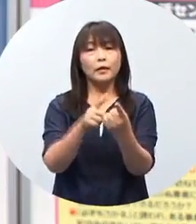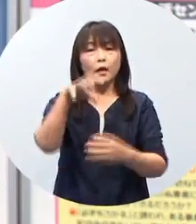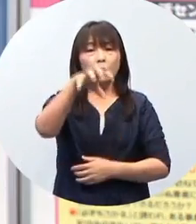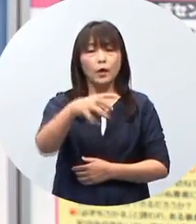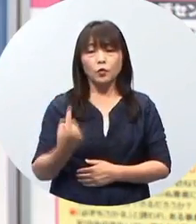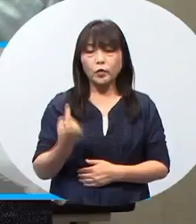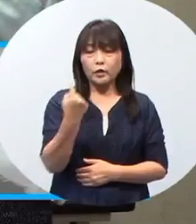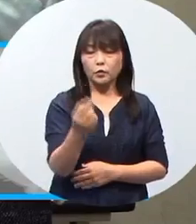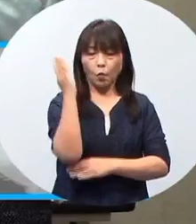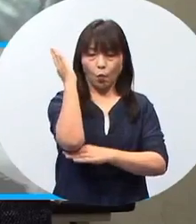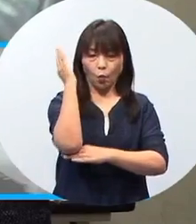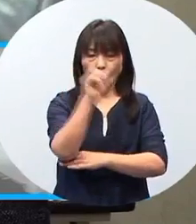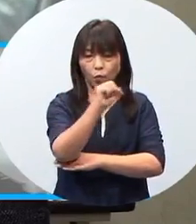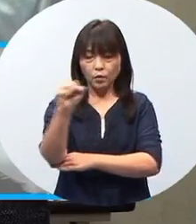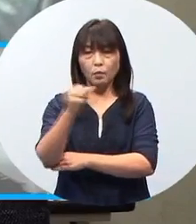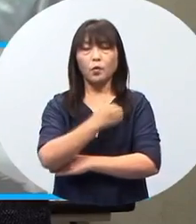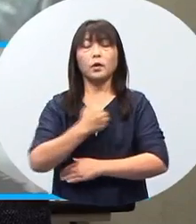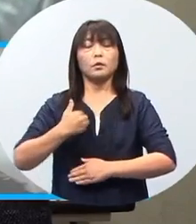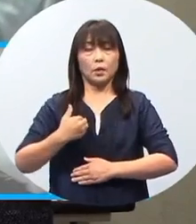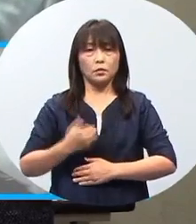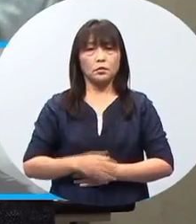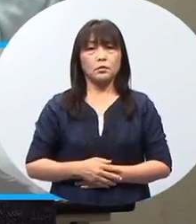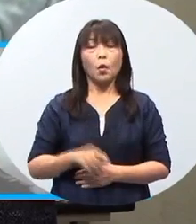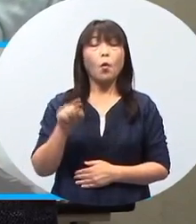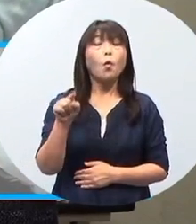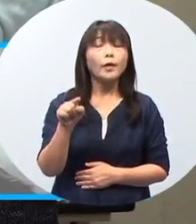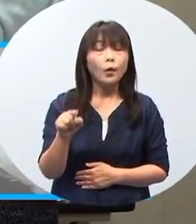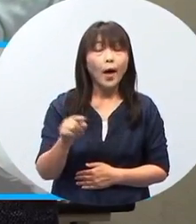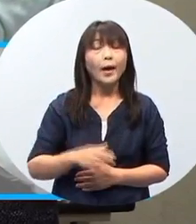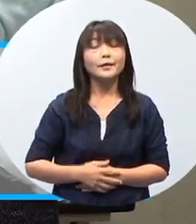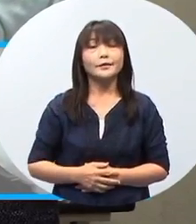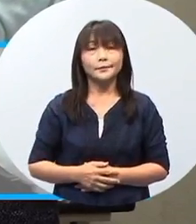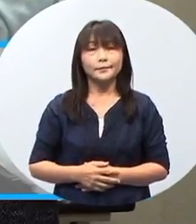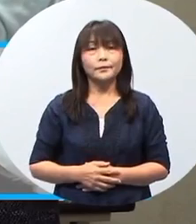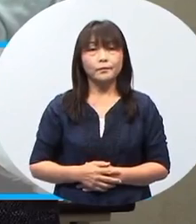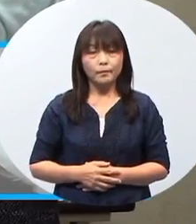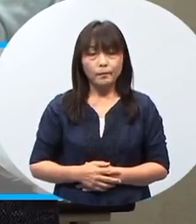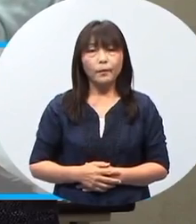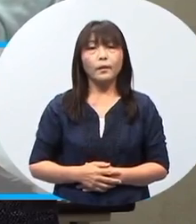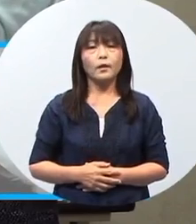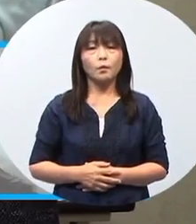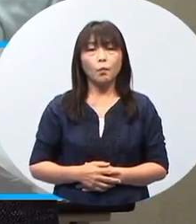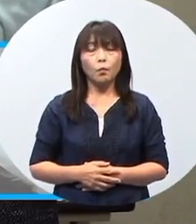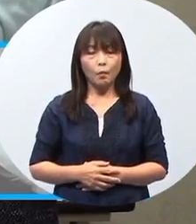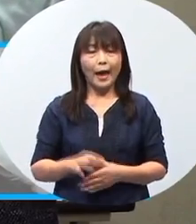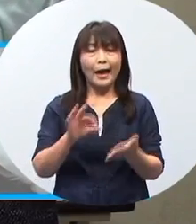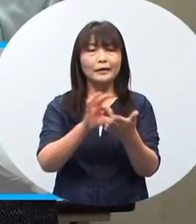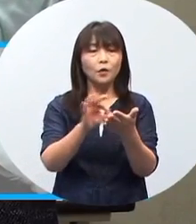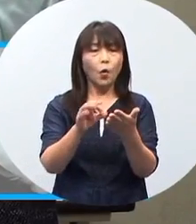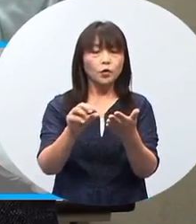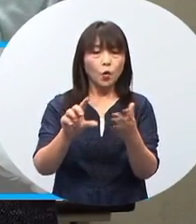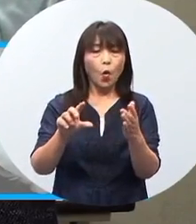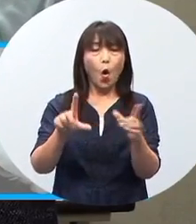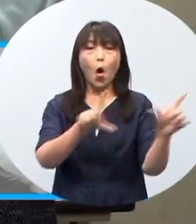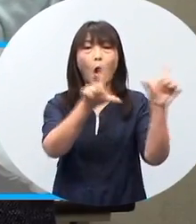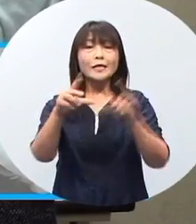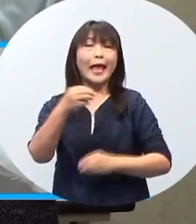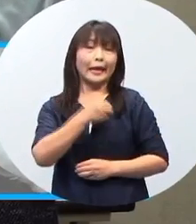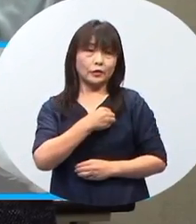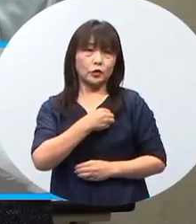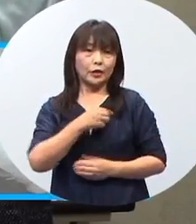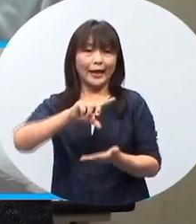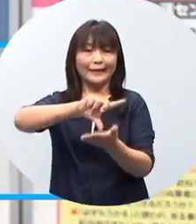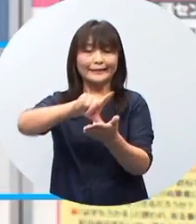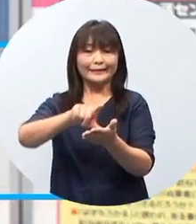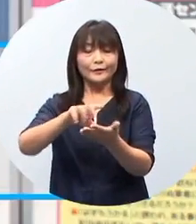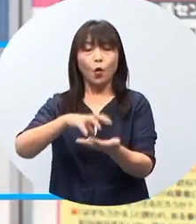開催しております。出前講座というのは、消費の相談員が地域の老人クラブなどに出向い